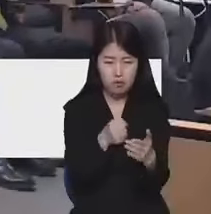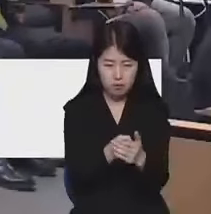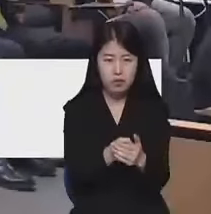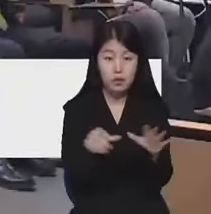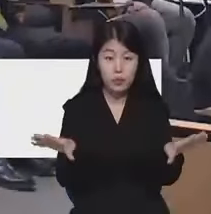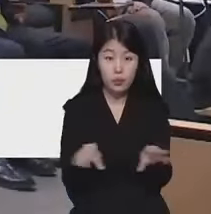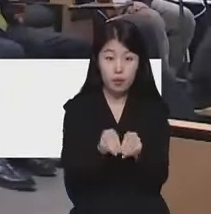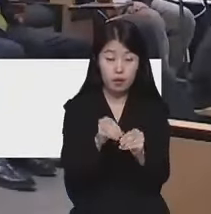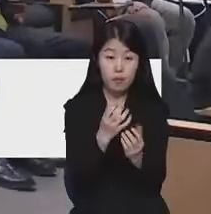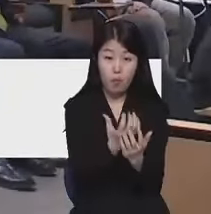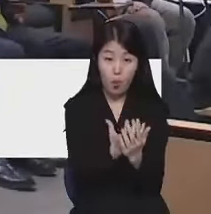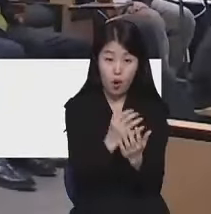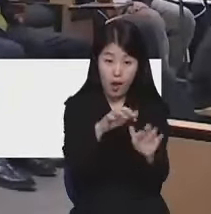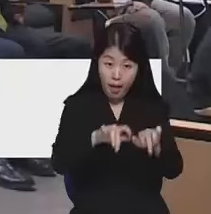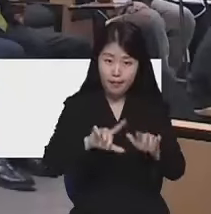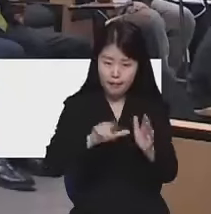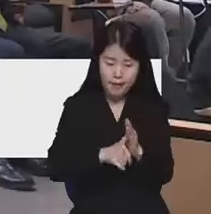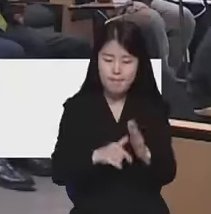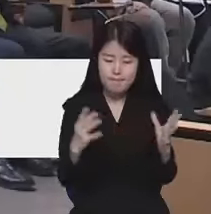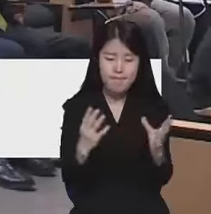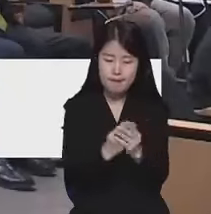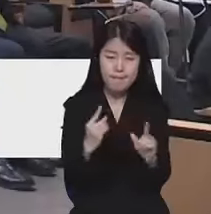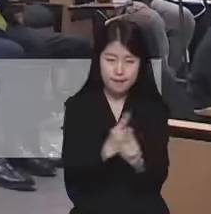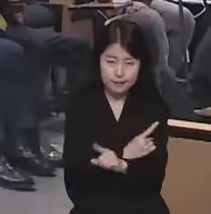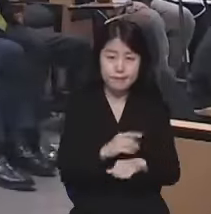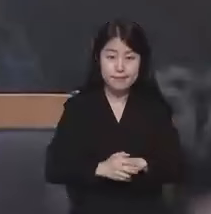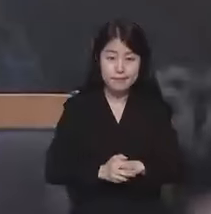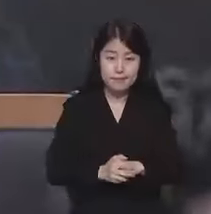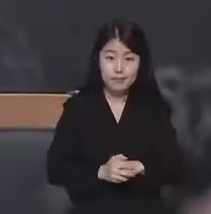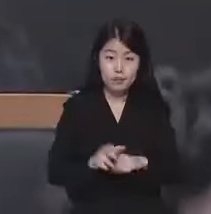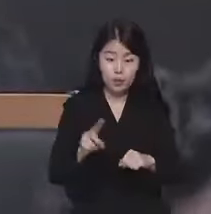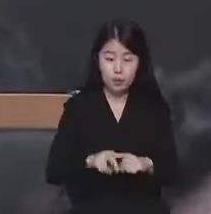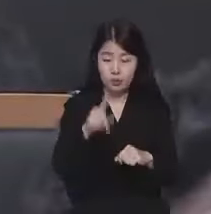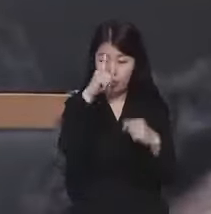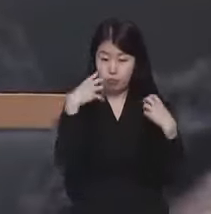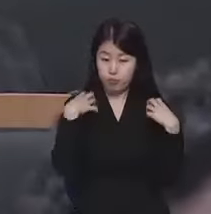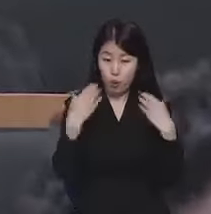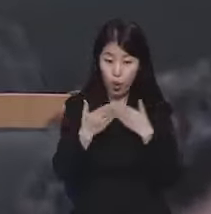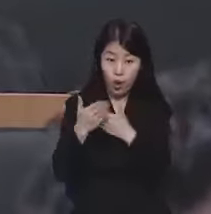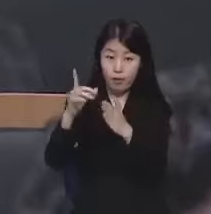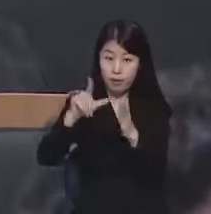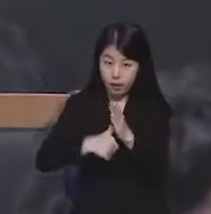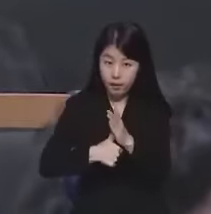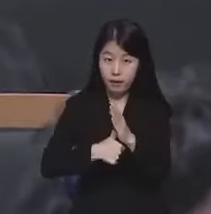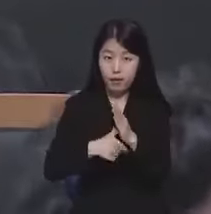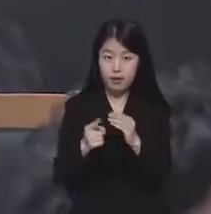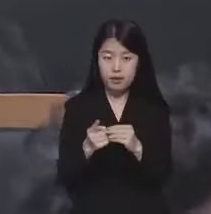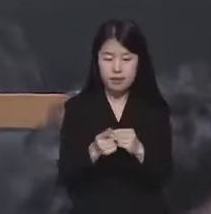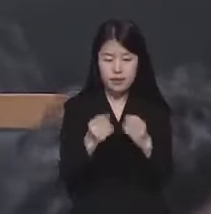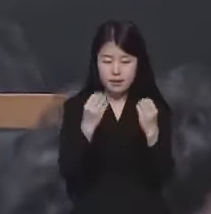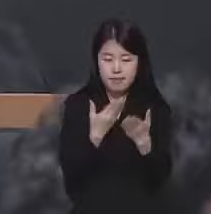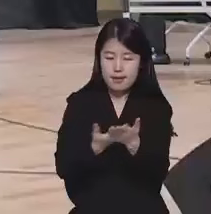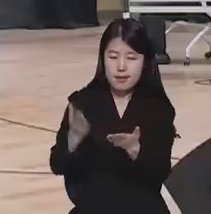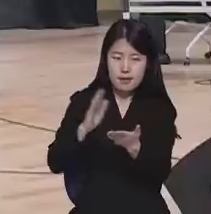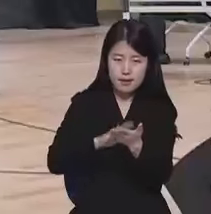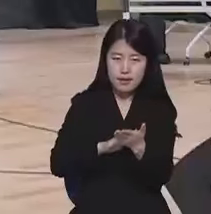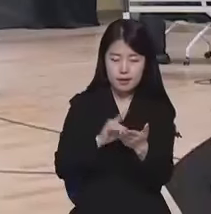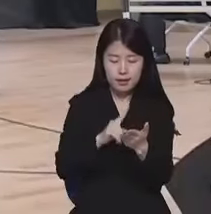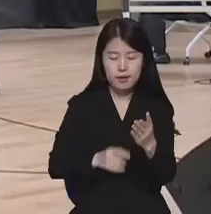과정에서 바로잡겠다고 말했습니다. 또 대정부 권고안에 국가 차원의 추가 조사 필요성을 강조하겠다고